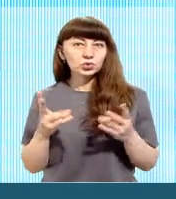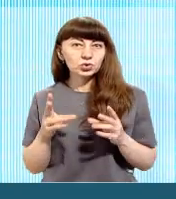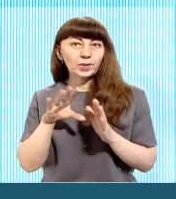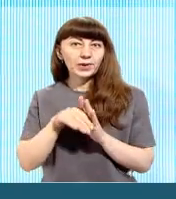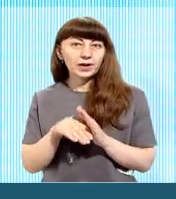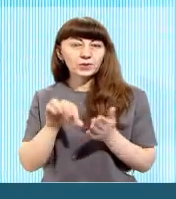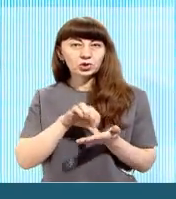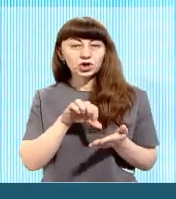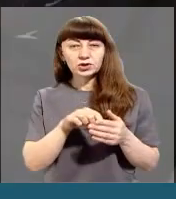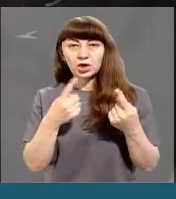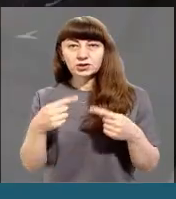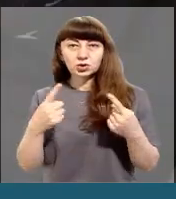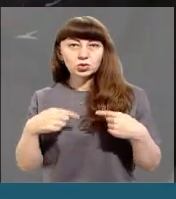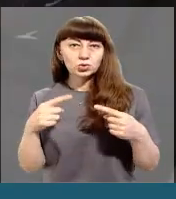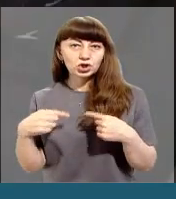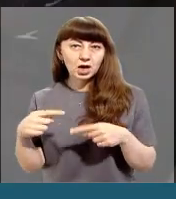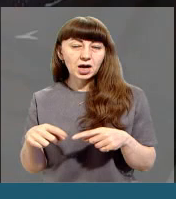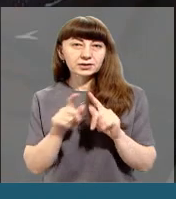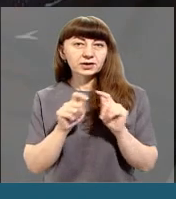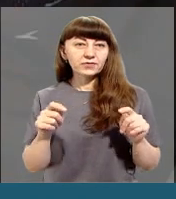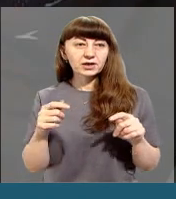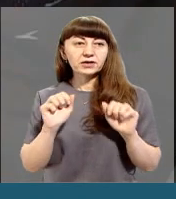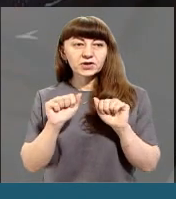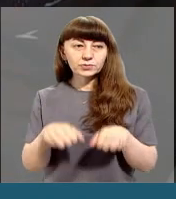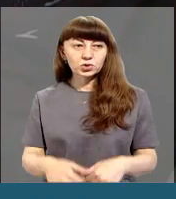приобщать к различным кружкам, раскрывать их потенциал